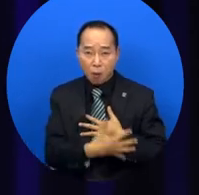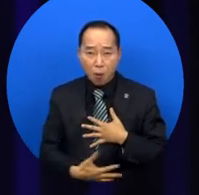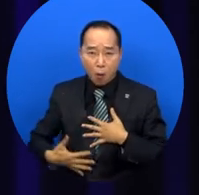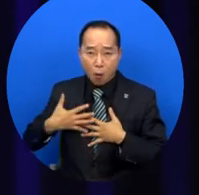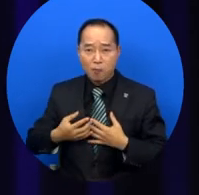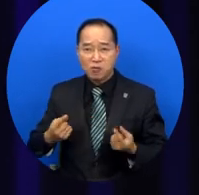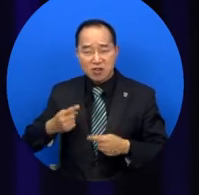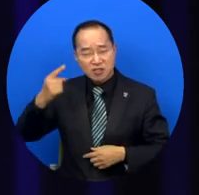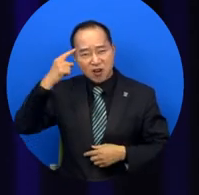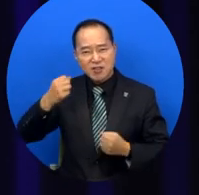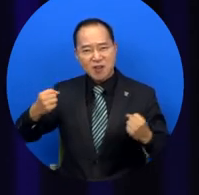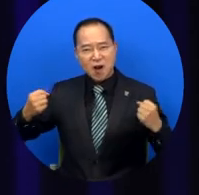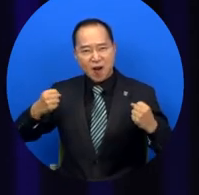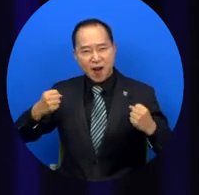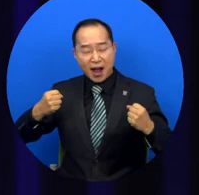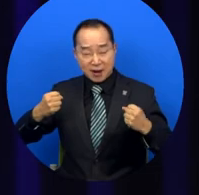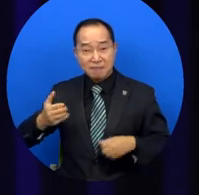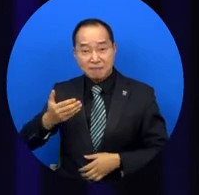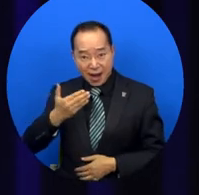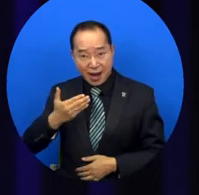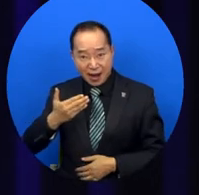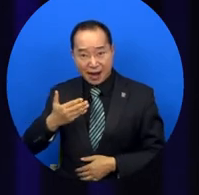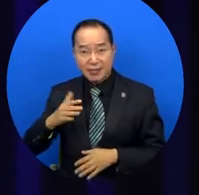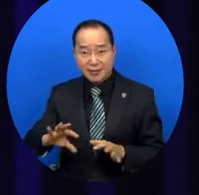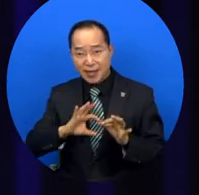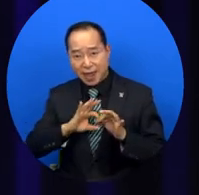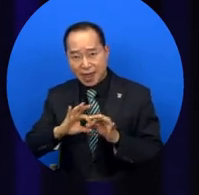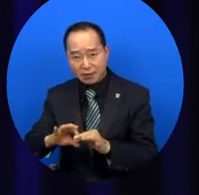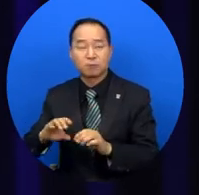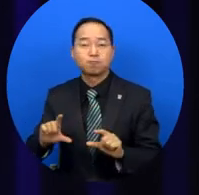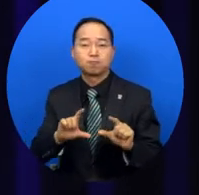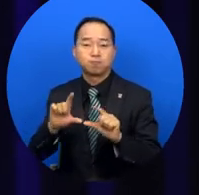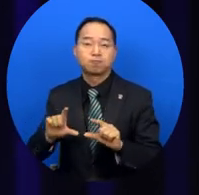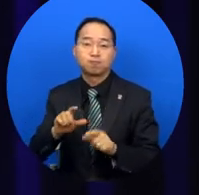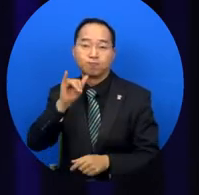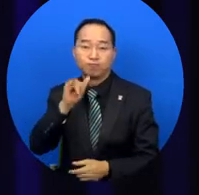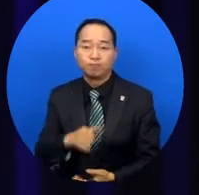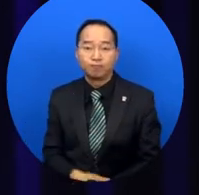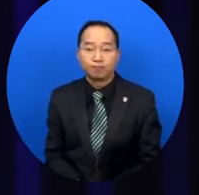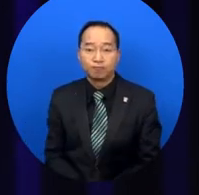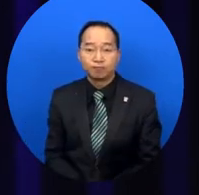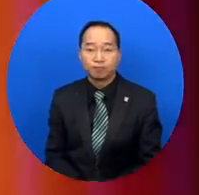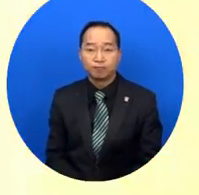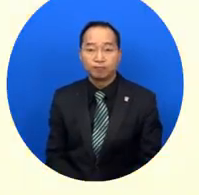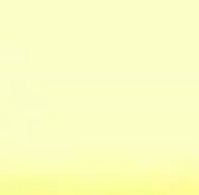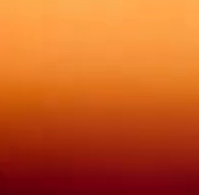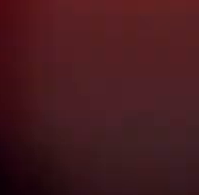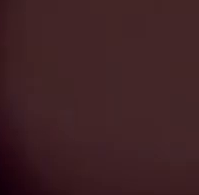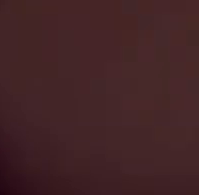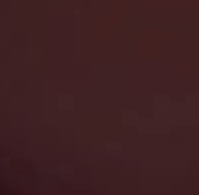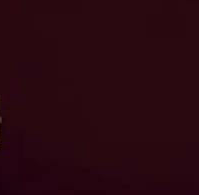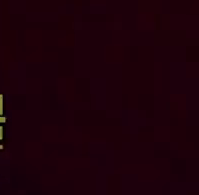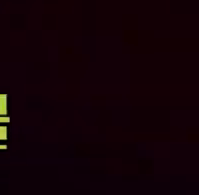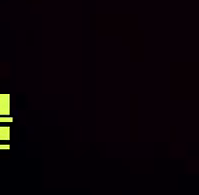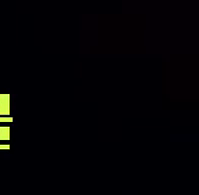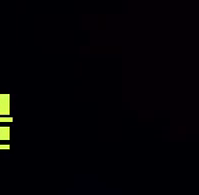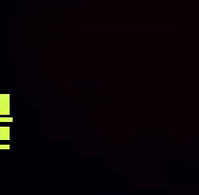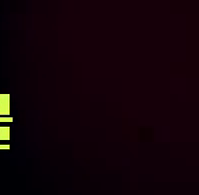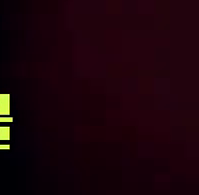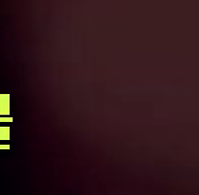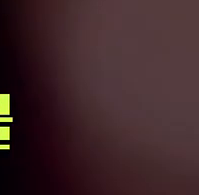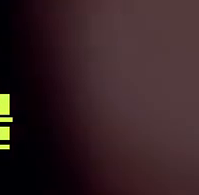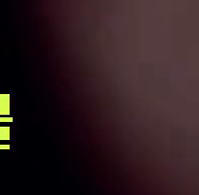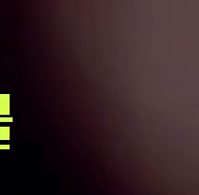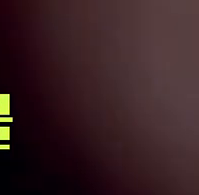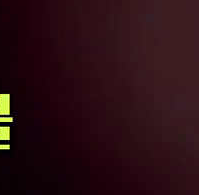그 자율신경계 조절하면서 내 정신 건강 계속 유지하면서 그렇게 살고 있습니다. I'll tell the world I'll sing